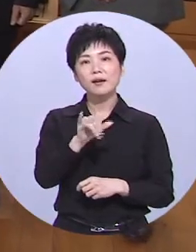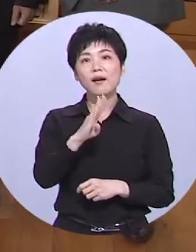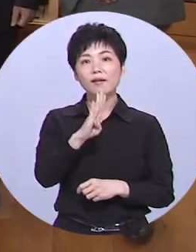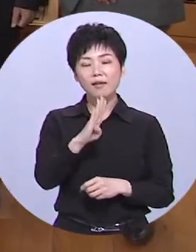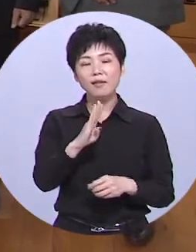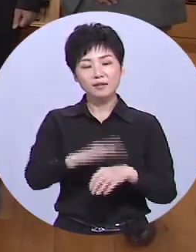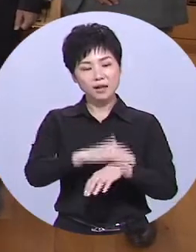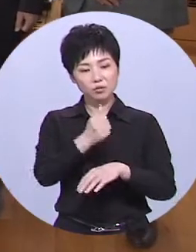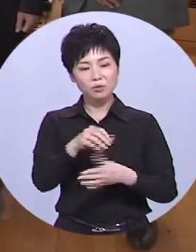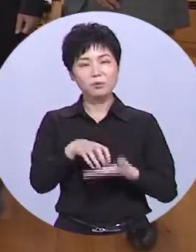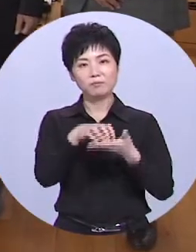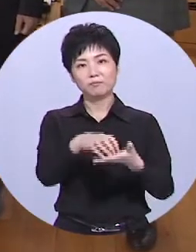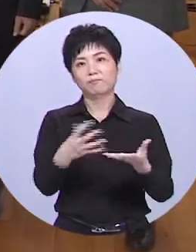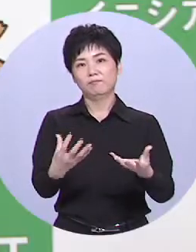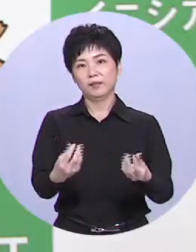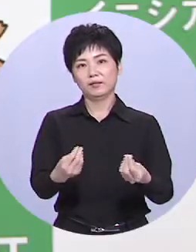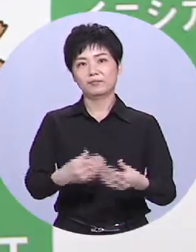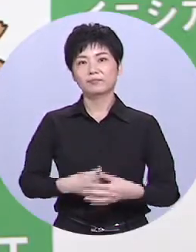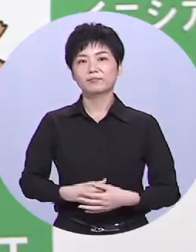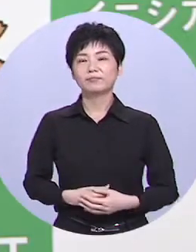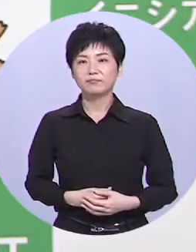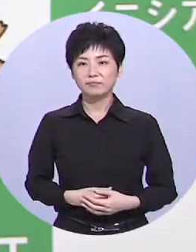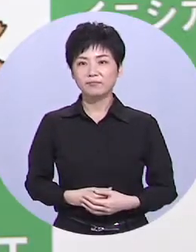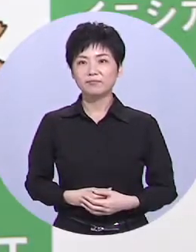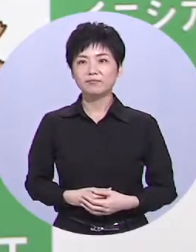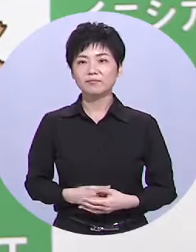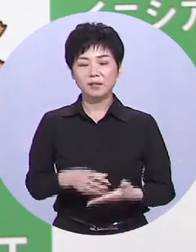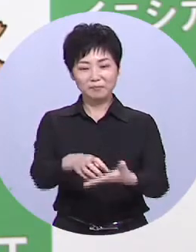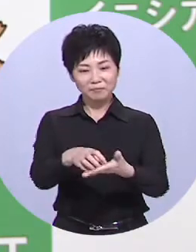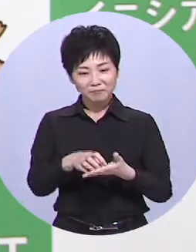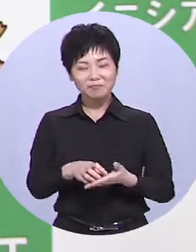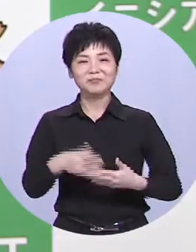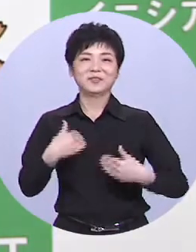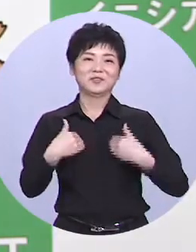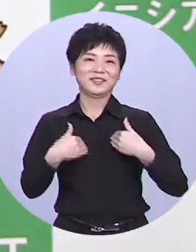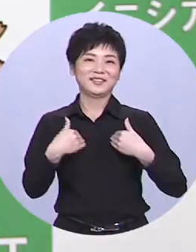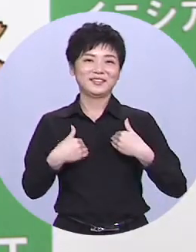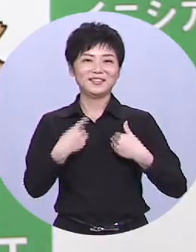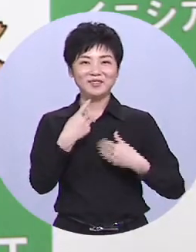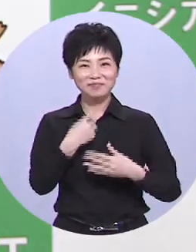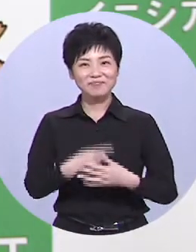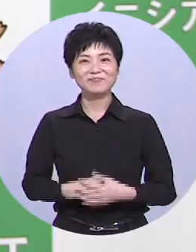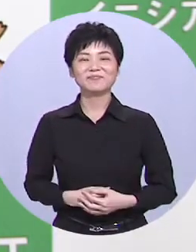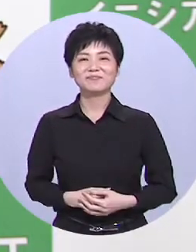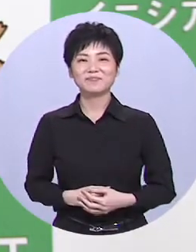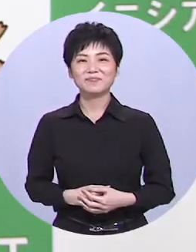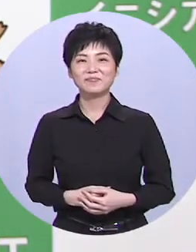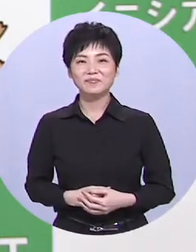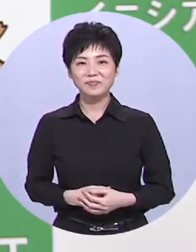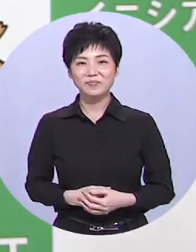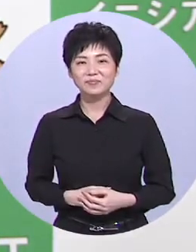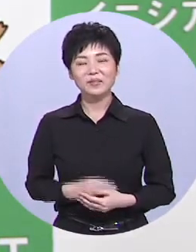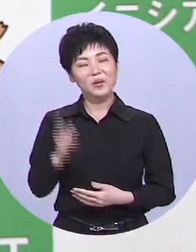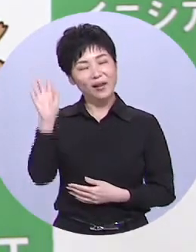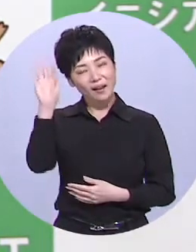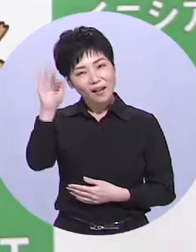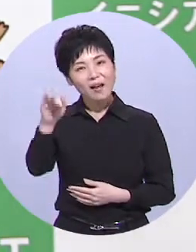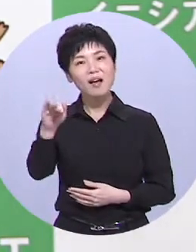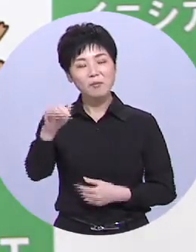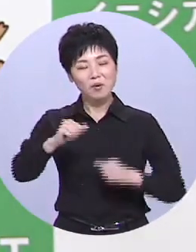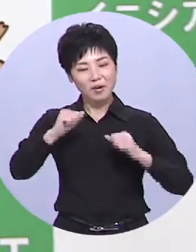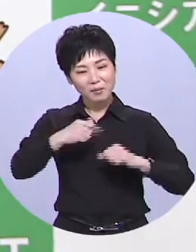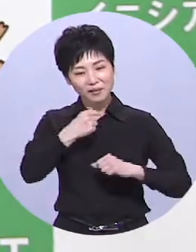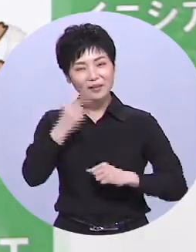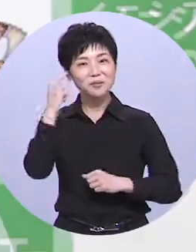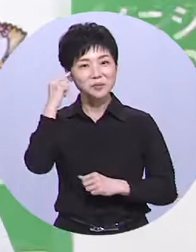が受賞しています。 まあ、受賞されたことは嬉しいことですし、またこれからも頑張っ